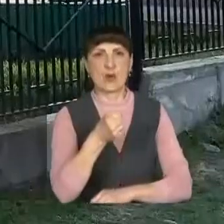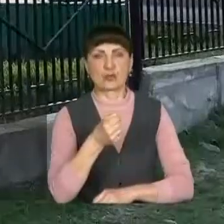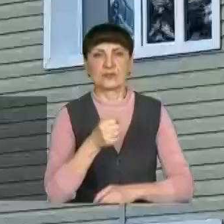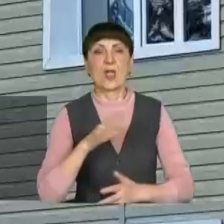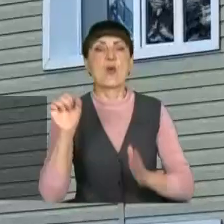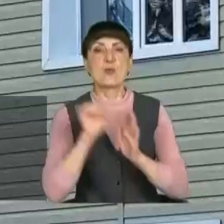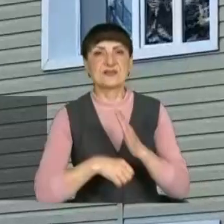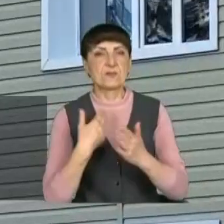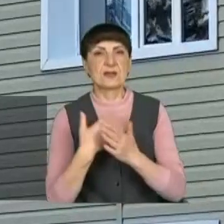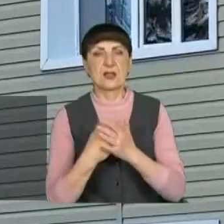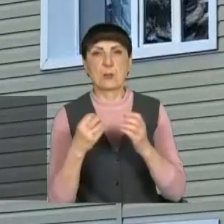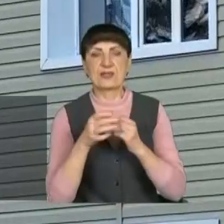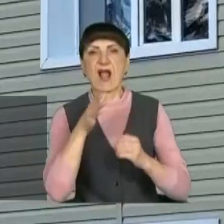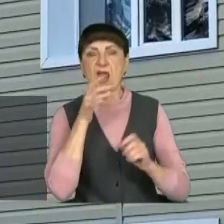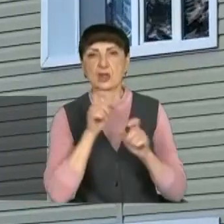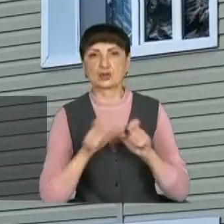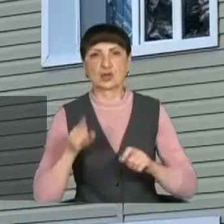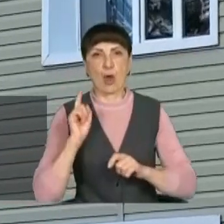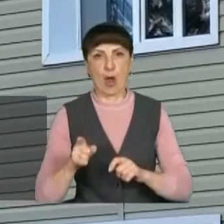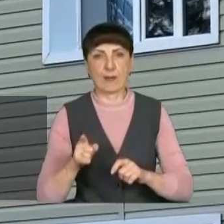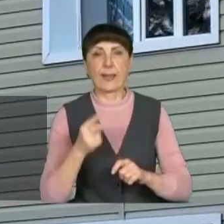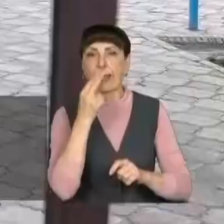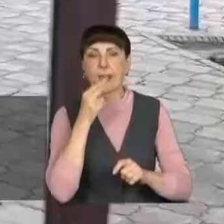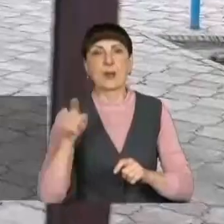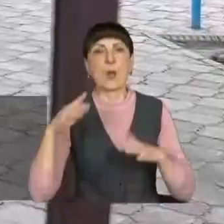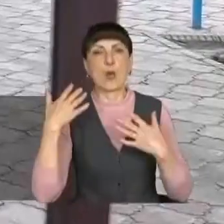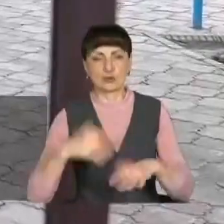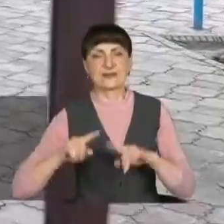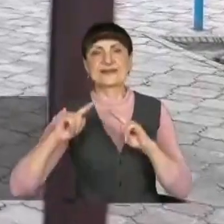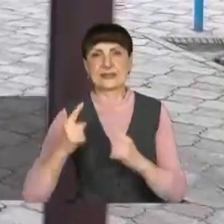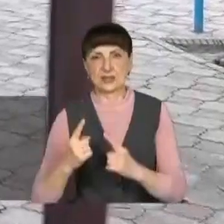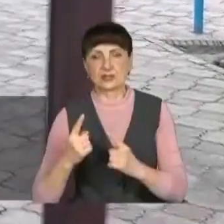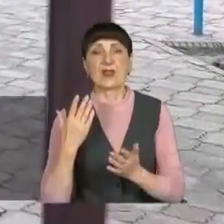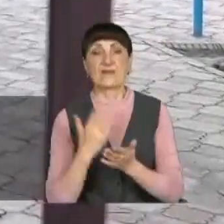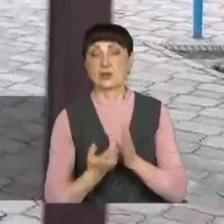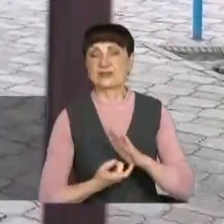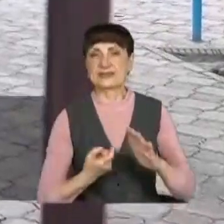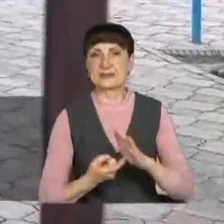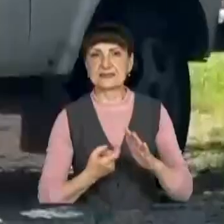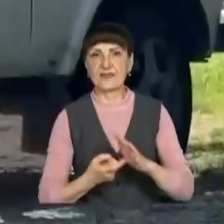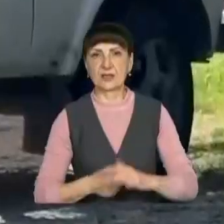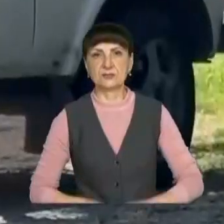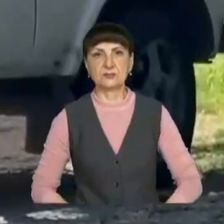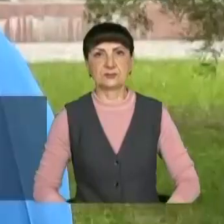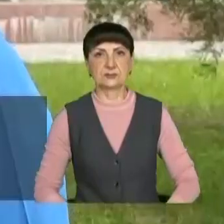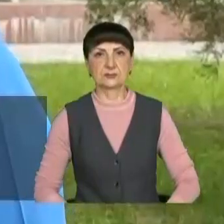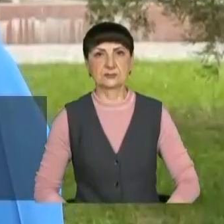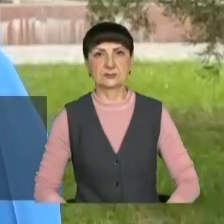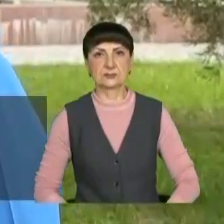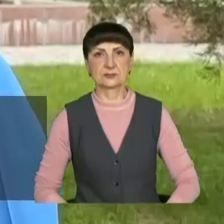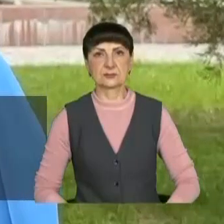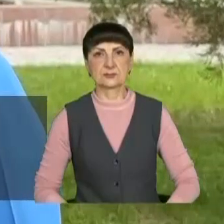убийстве подозревают 15-летнего школьника. Несовершеннолетний уже задержан, ведется следствие.